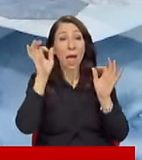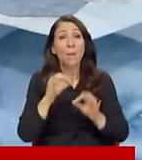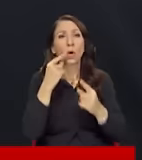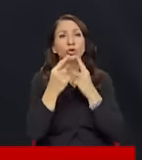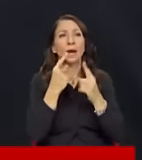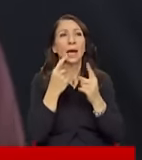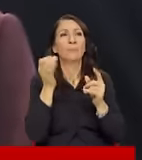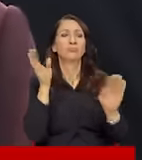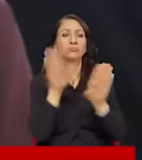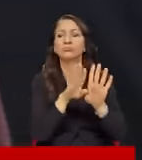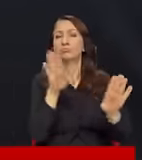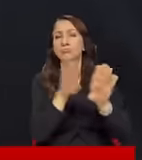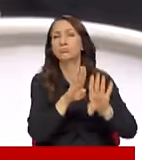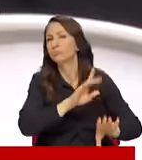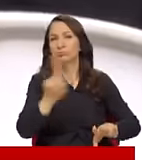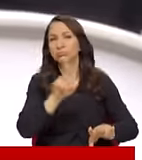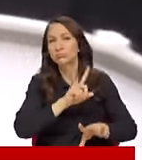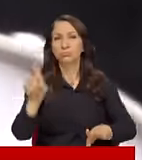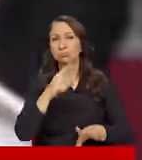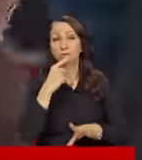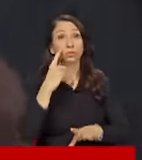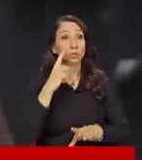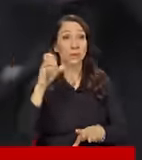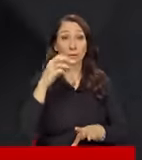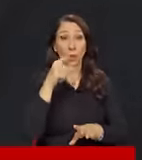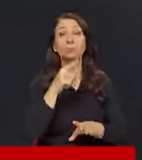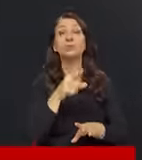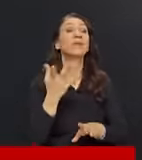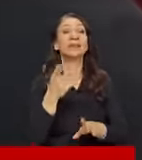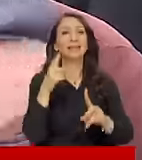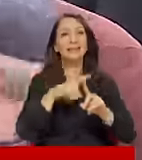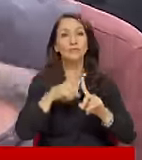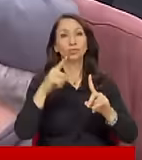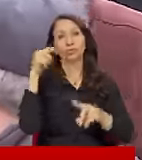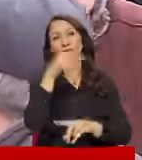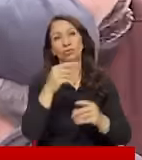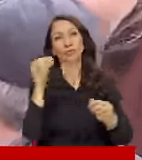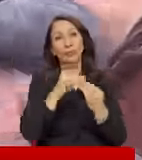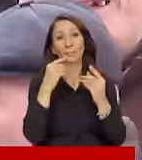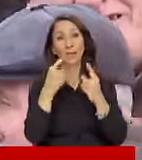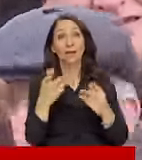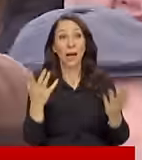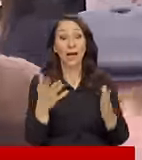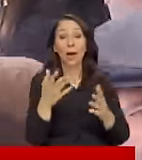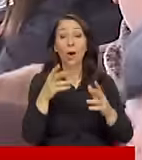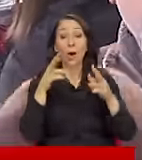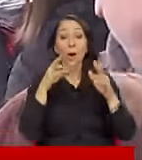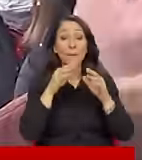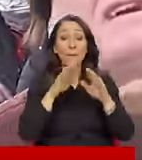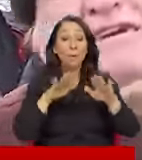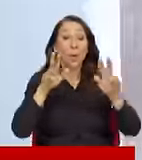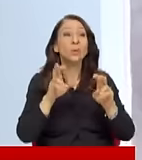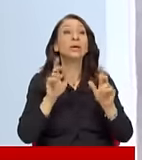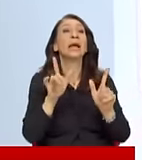konuşmasında kapıları bir kez daha kapatıyor Cumhurbaşkanı Erdoğan. Bu sefer de Temmuz ayını işaret etti ama masaya yatırılmasına